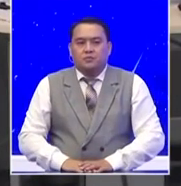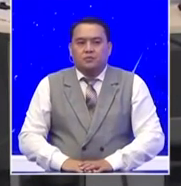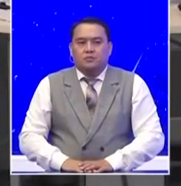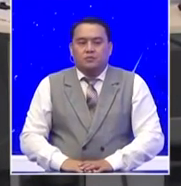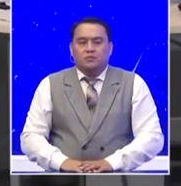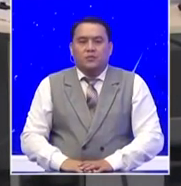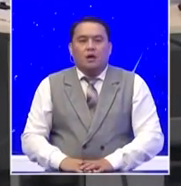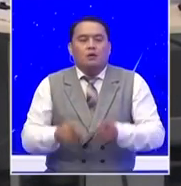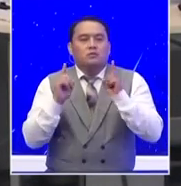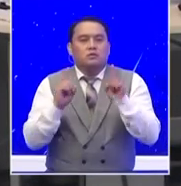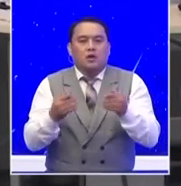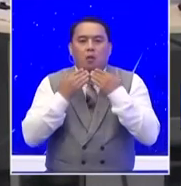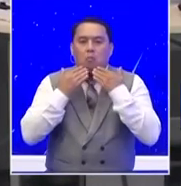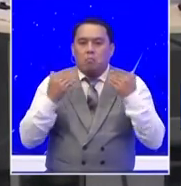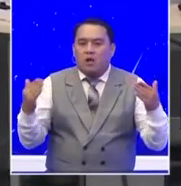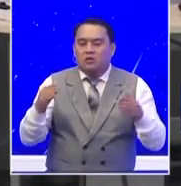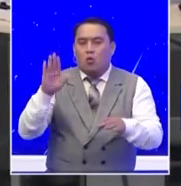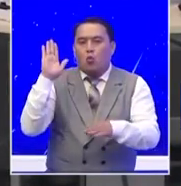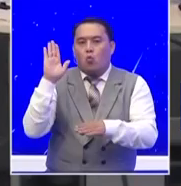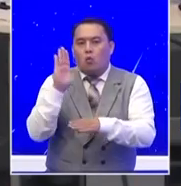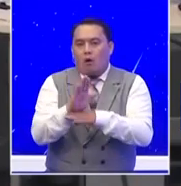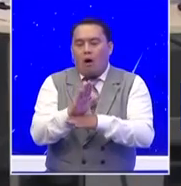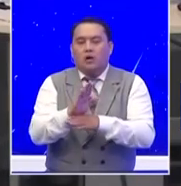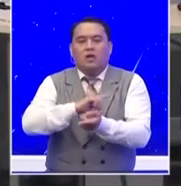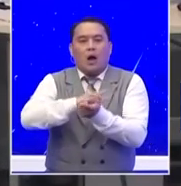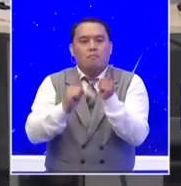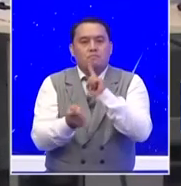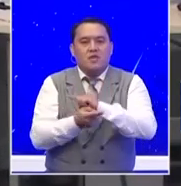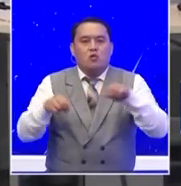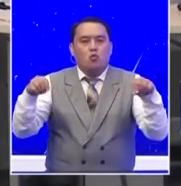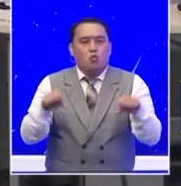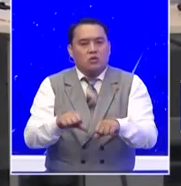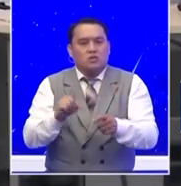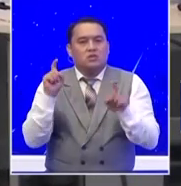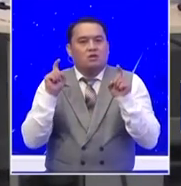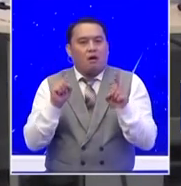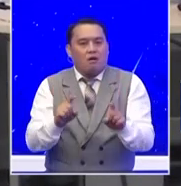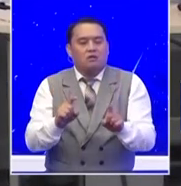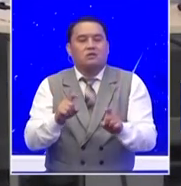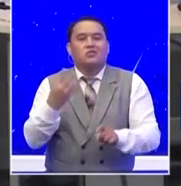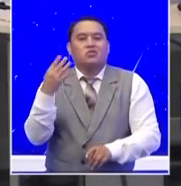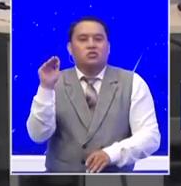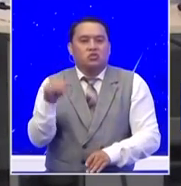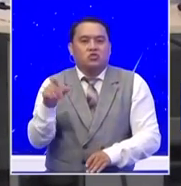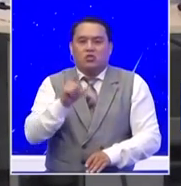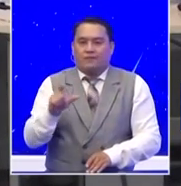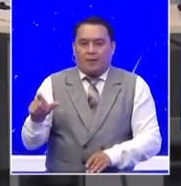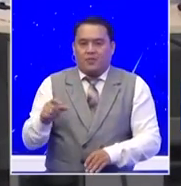прекращались. Согласно последним данным, с мая месяца только по обмену водительского удостоверения зарегистрировано 4000